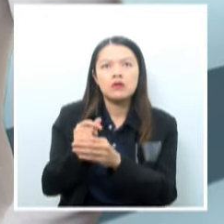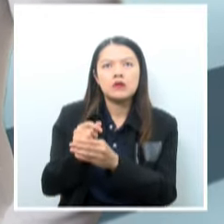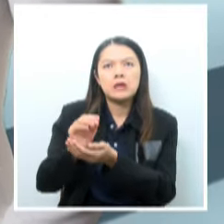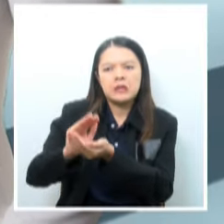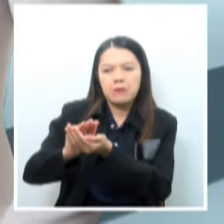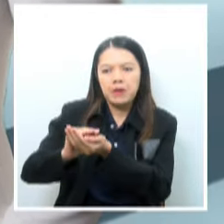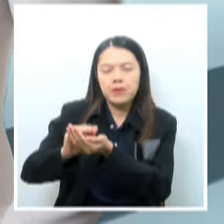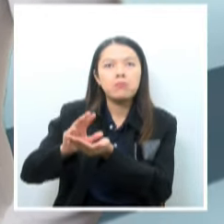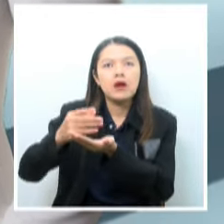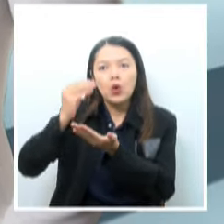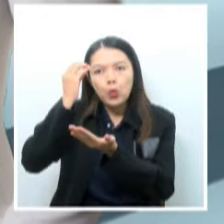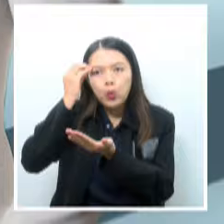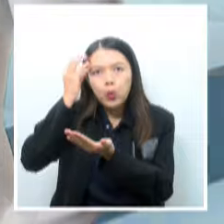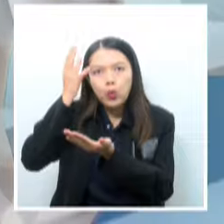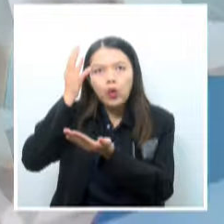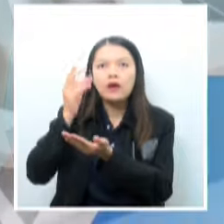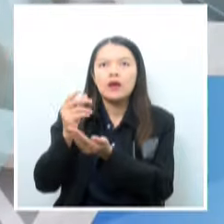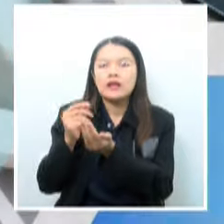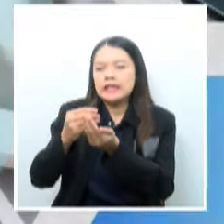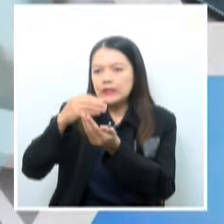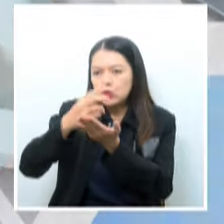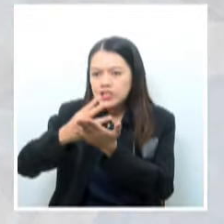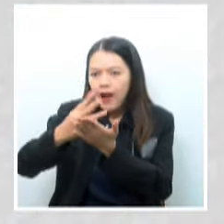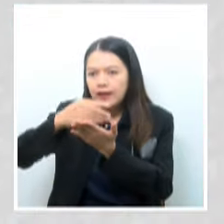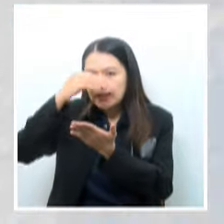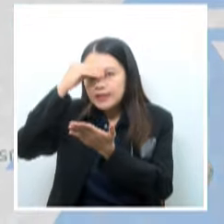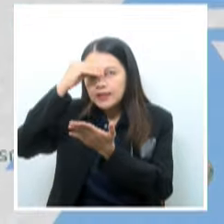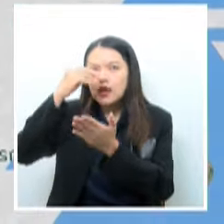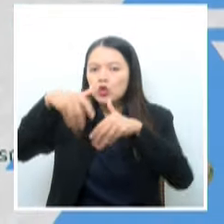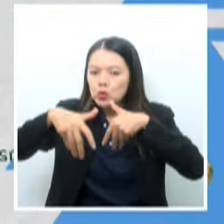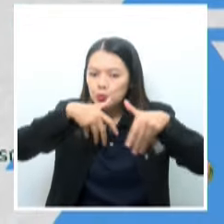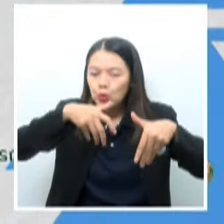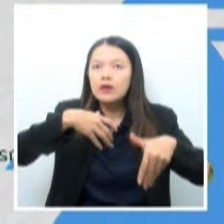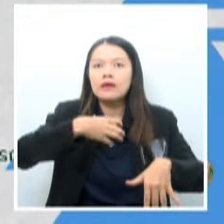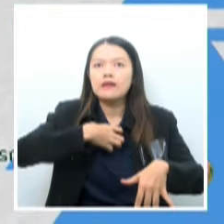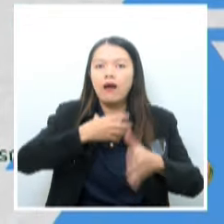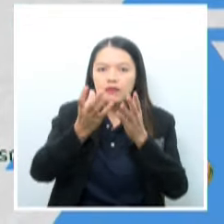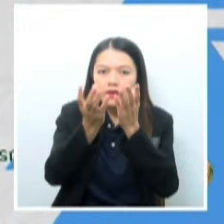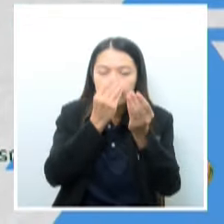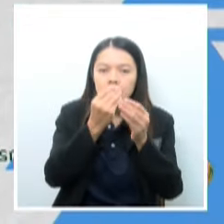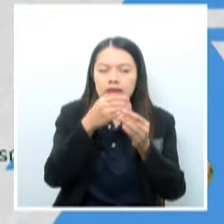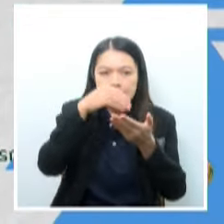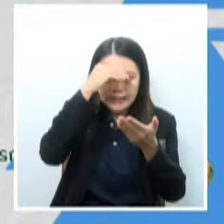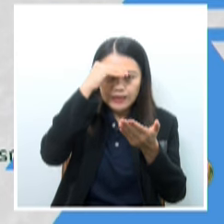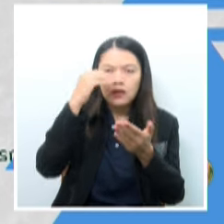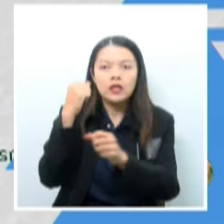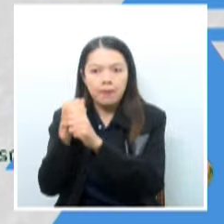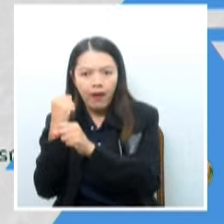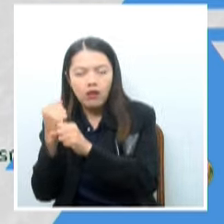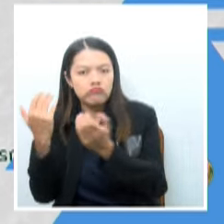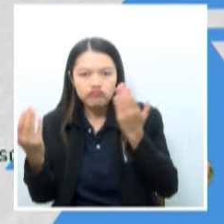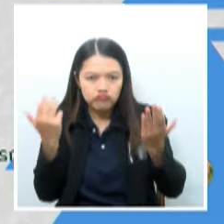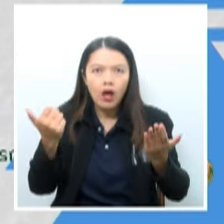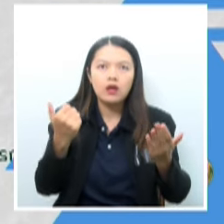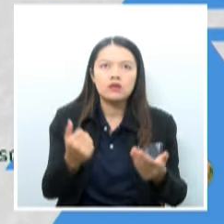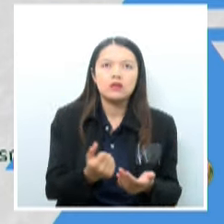เรียนรู้หรือธนาคารหน่วยกิจเป็นการเปิดโอกาสให้ผู้เรียนและประชาชนได้เรียนและทำงานไปในเวลาเดียวกันโดยสามารถนำผ